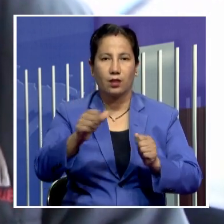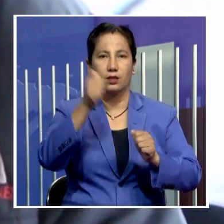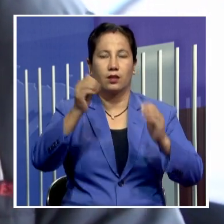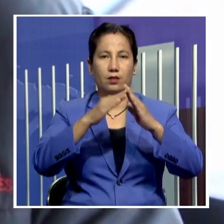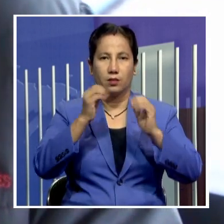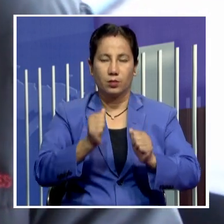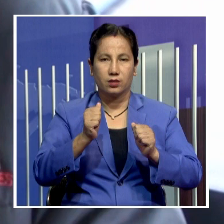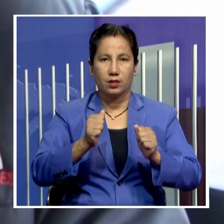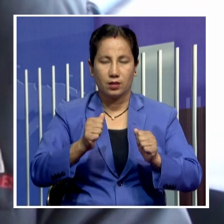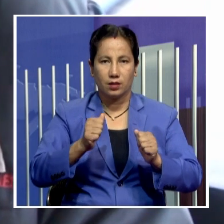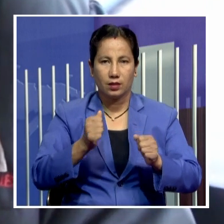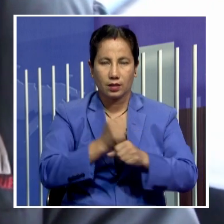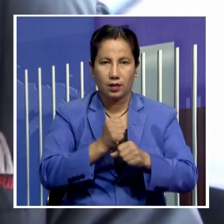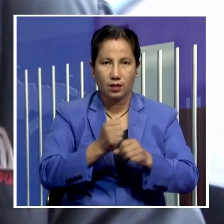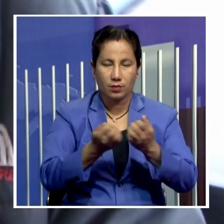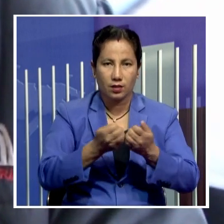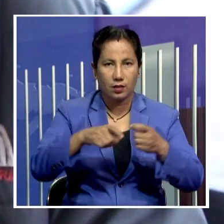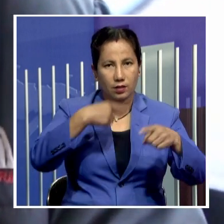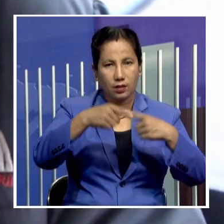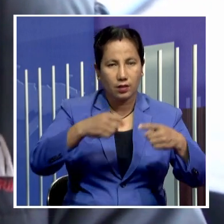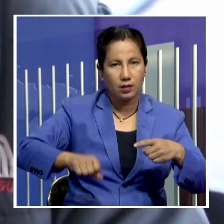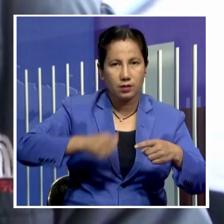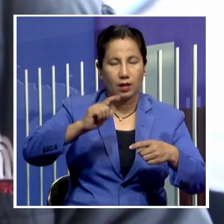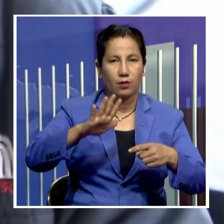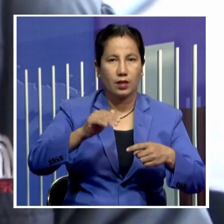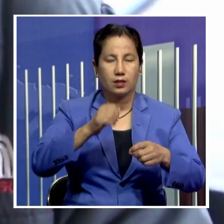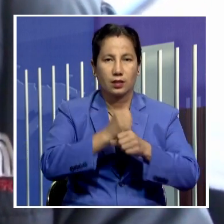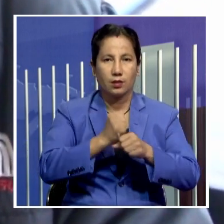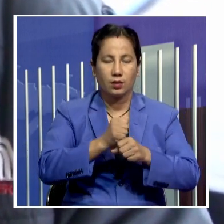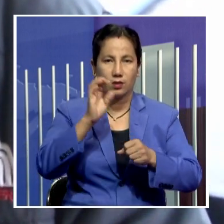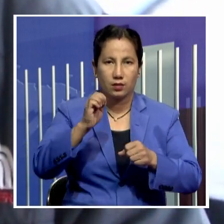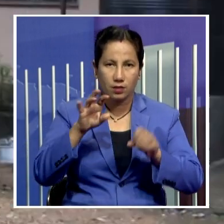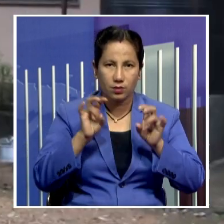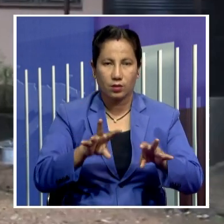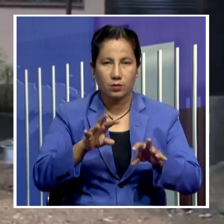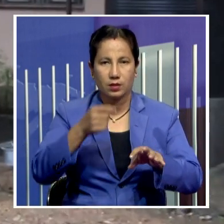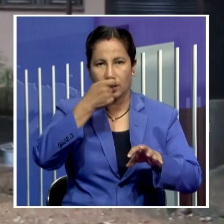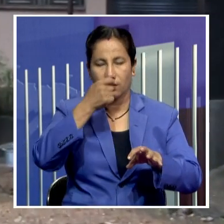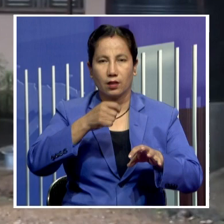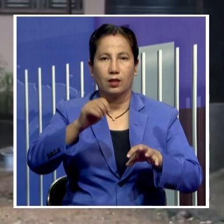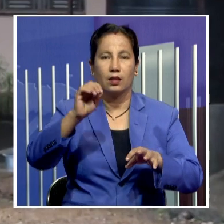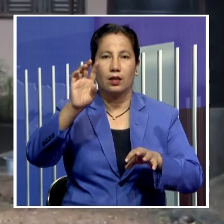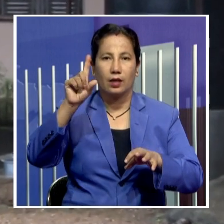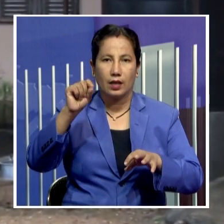घरमा बसेर मेलापात गरी दैनिक गुजारा चलाउने राजकोटी दम्पतिलाई काम गर्न सक्न छाडेपछि गाउँले आश्रममा ल्याएर छाडेको